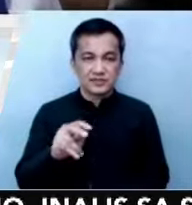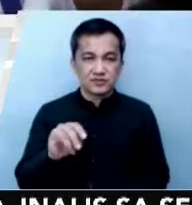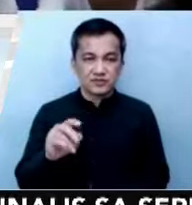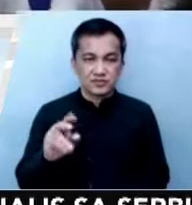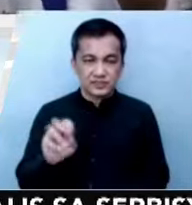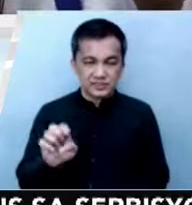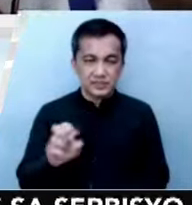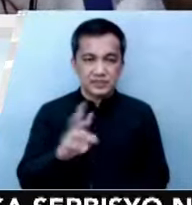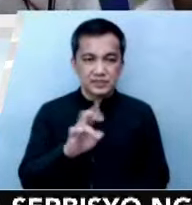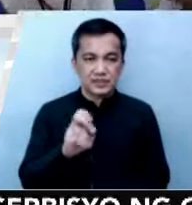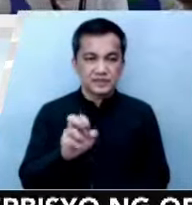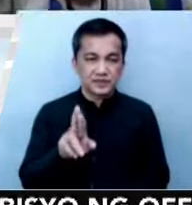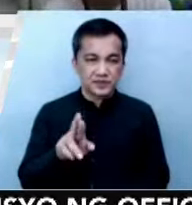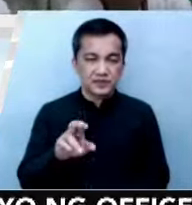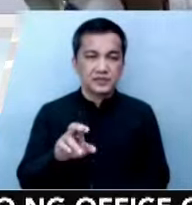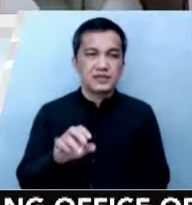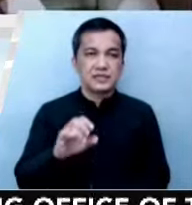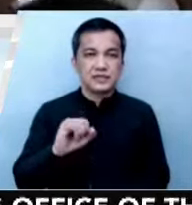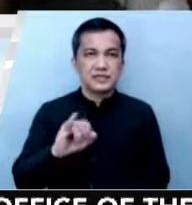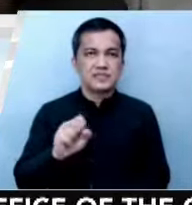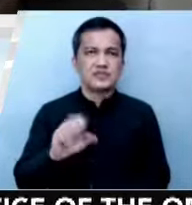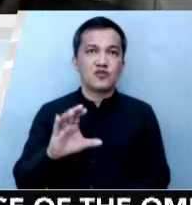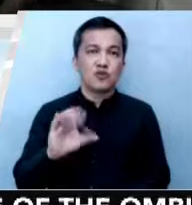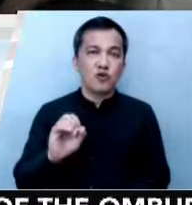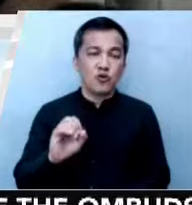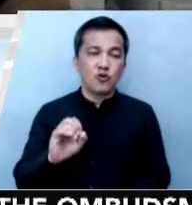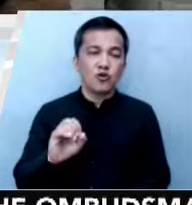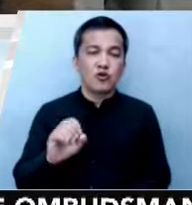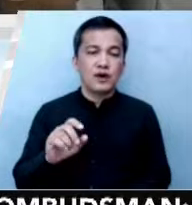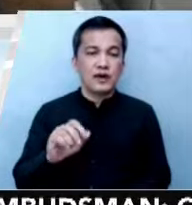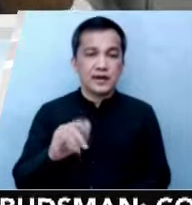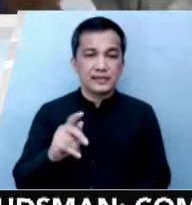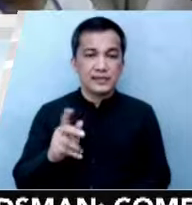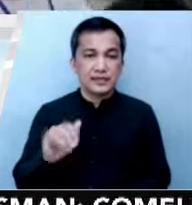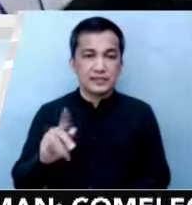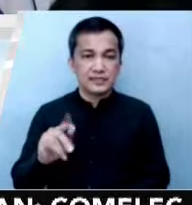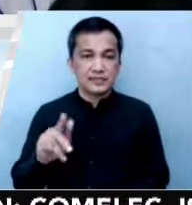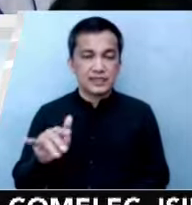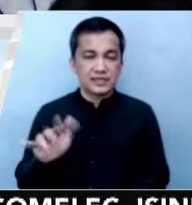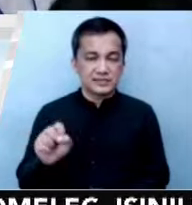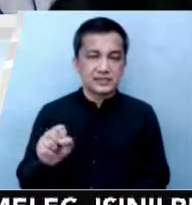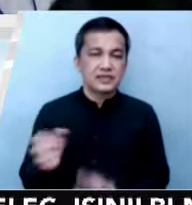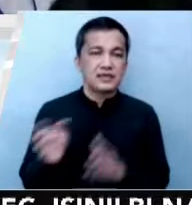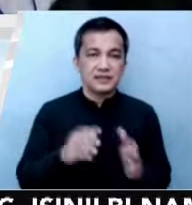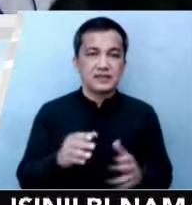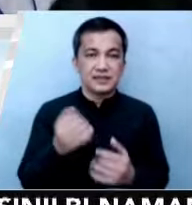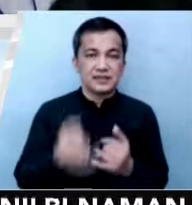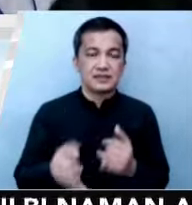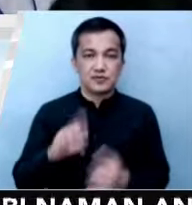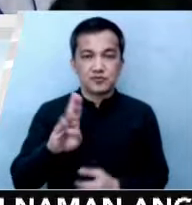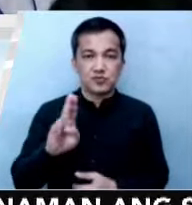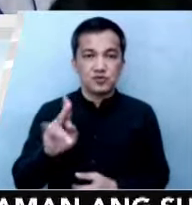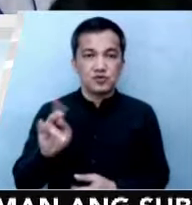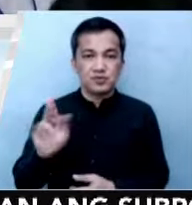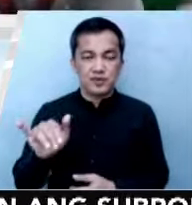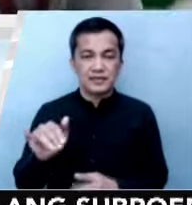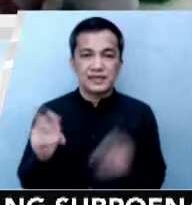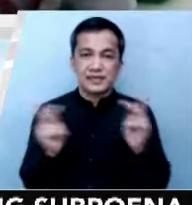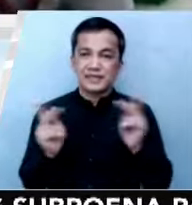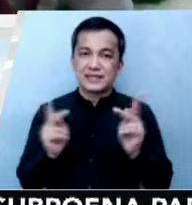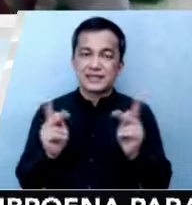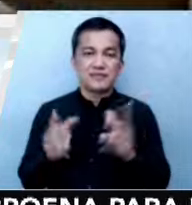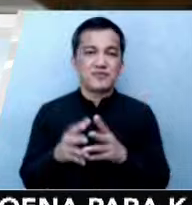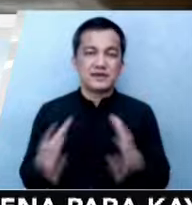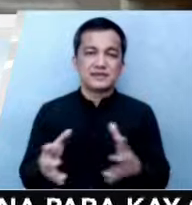Cruz, Isko Moreno, Ay de las Alas at Bubay. Kilig overload ang dala ng